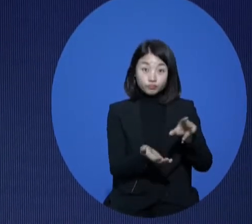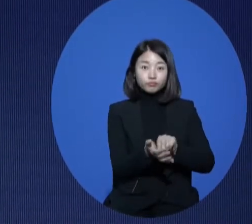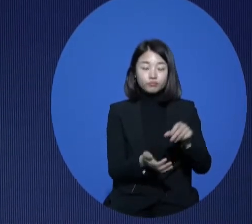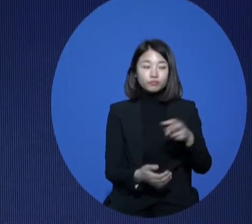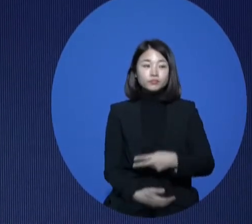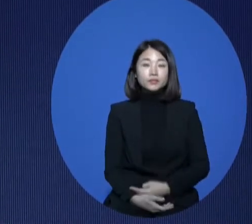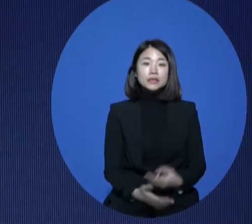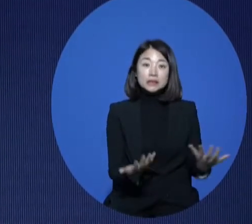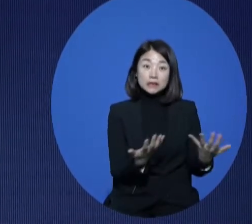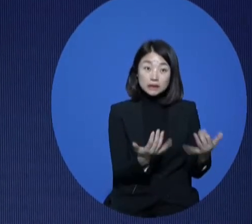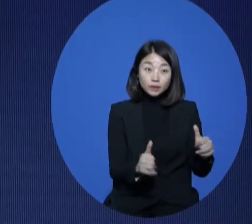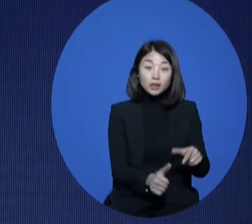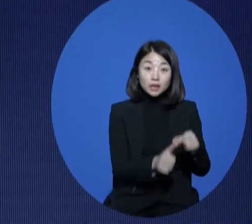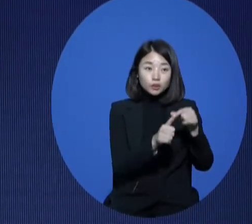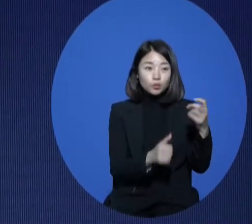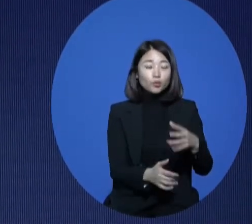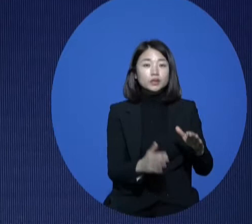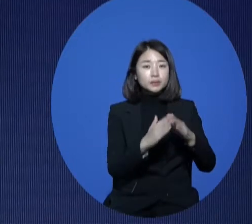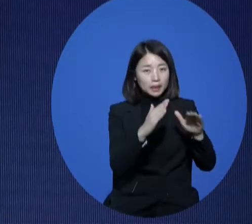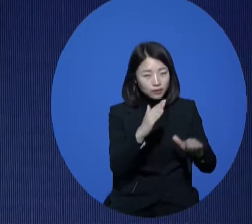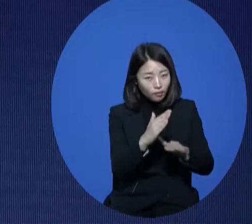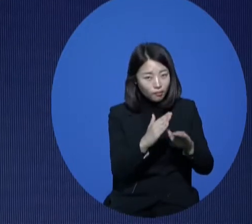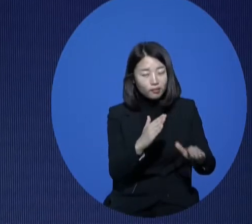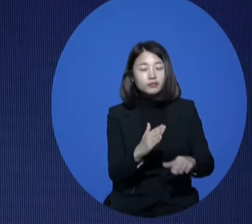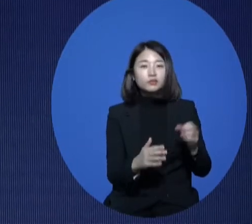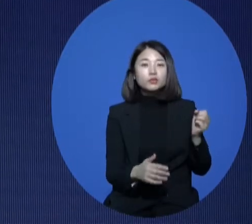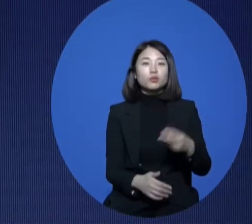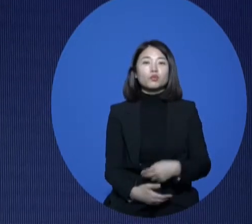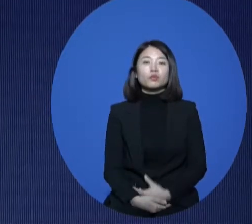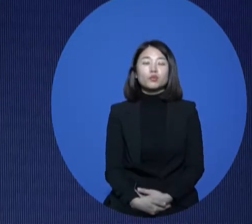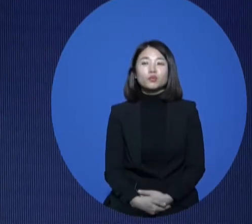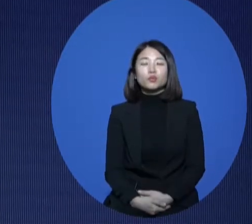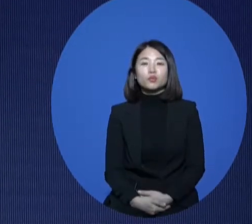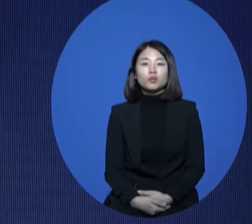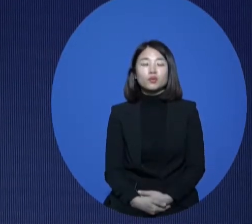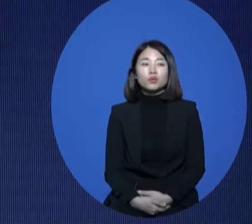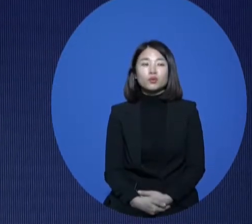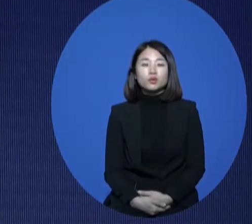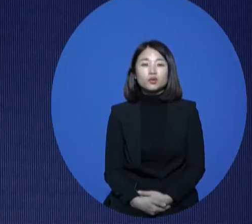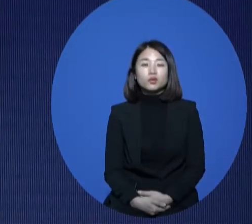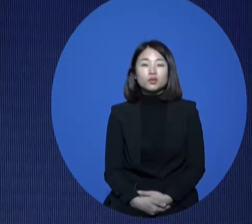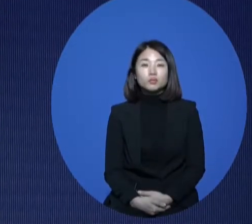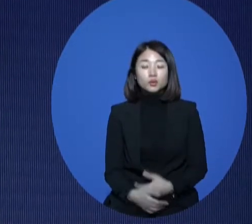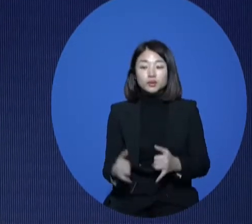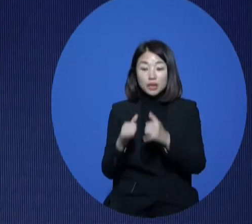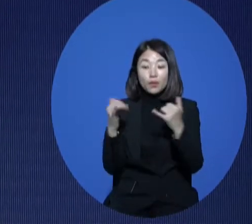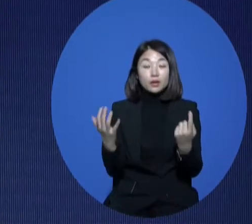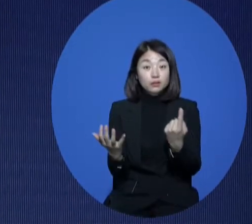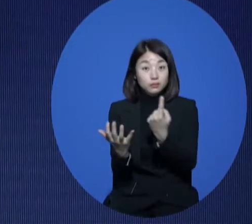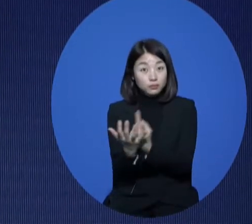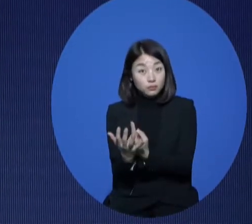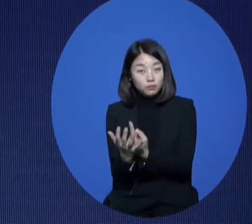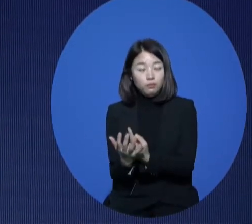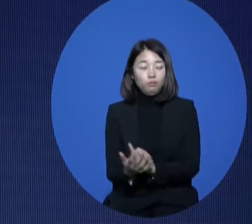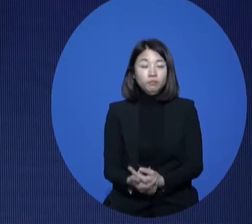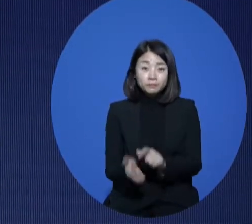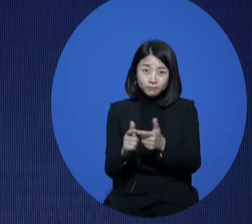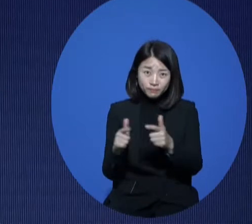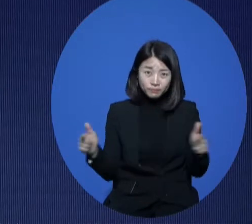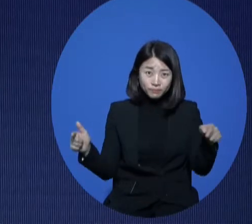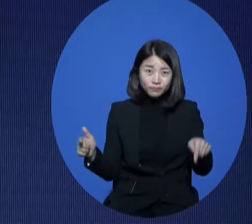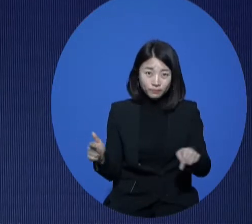그다음에 직업, 가정, 또 그 외에도 사회 참여, 이